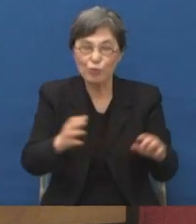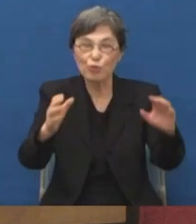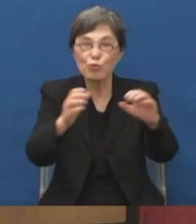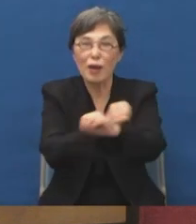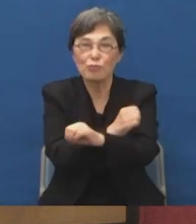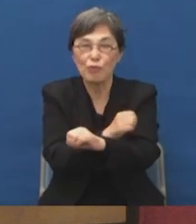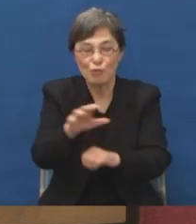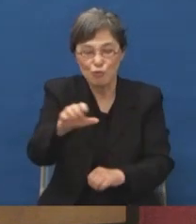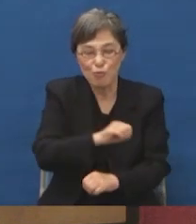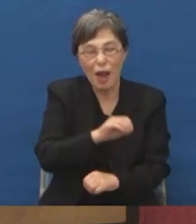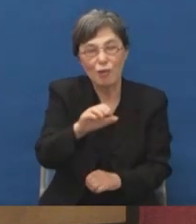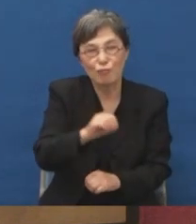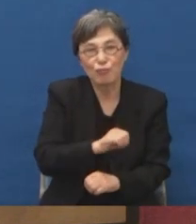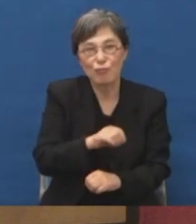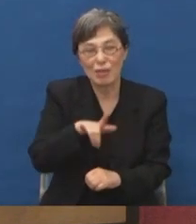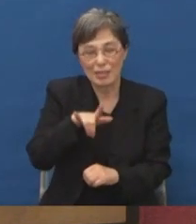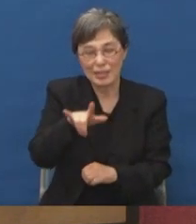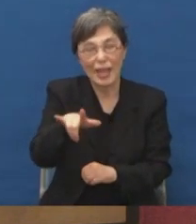に、